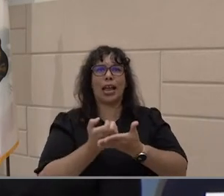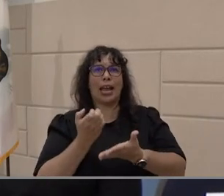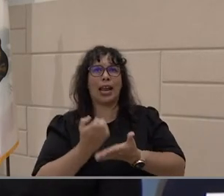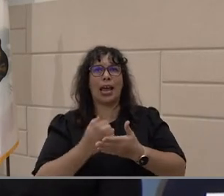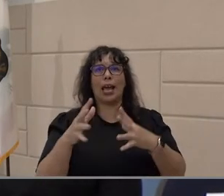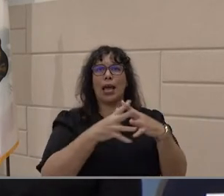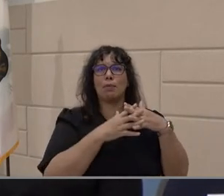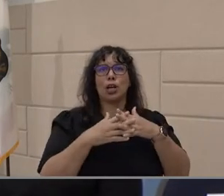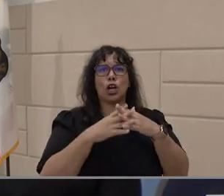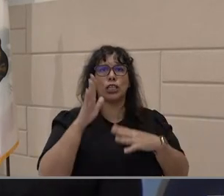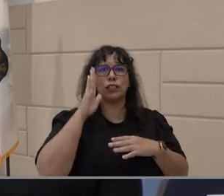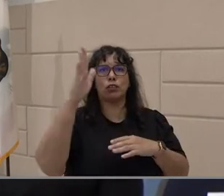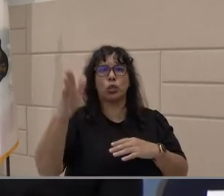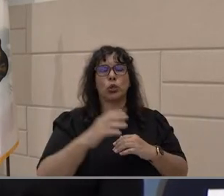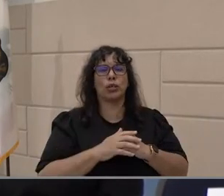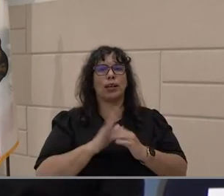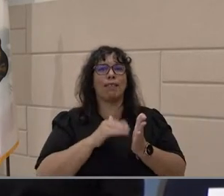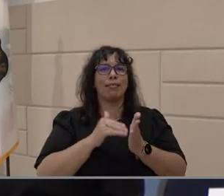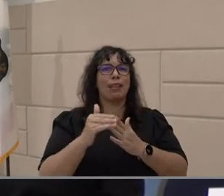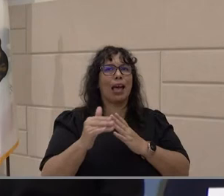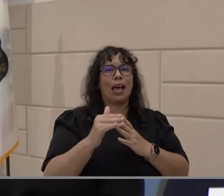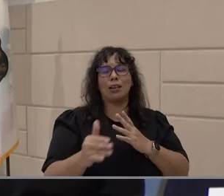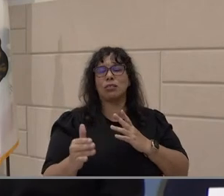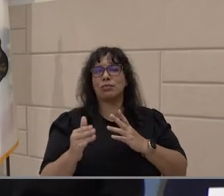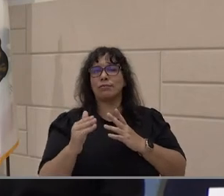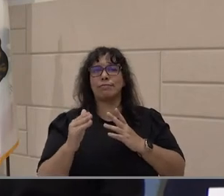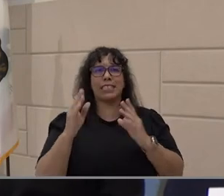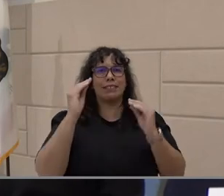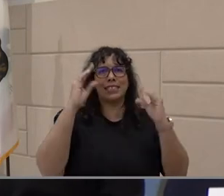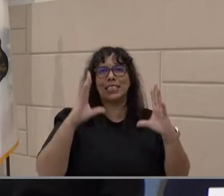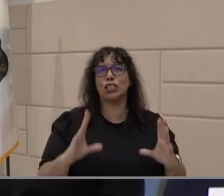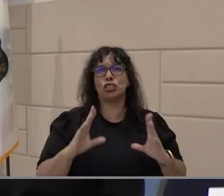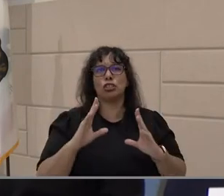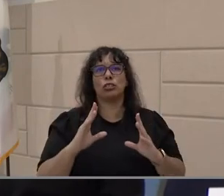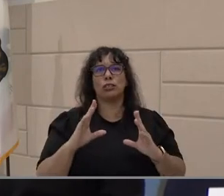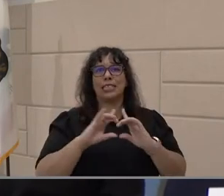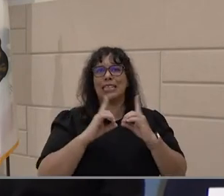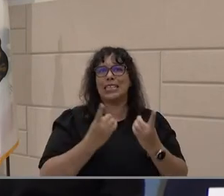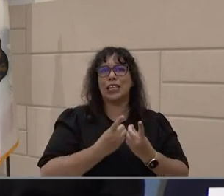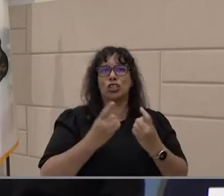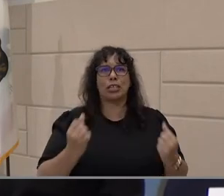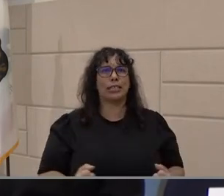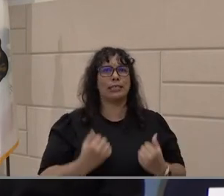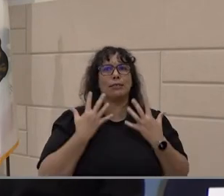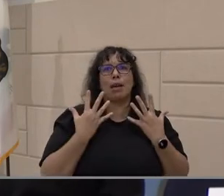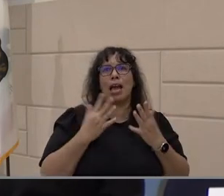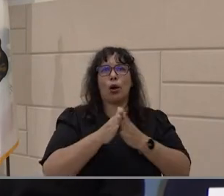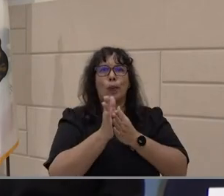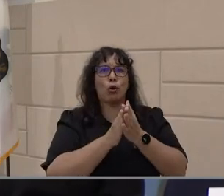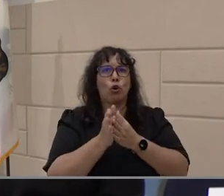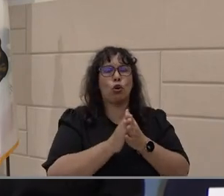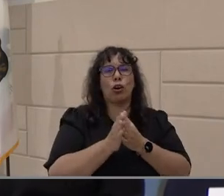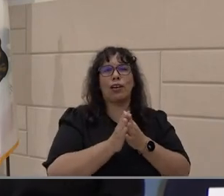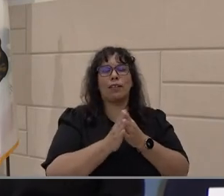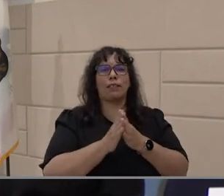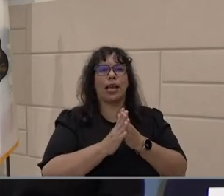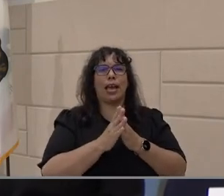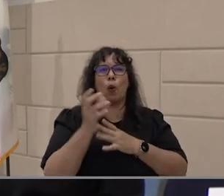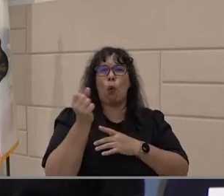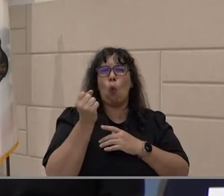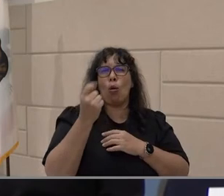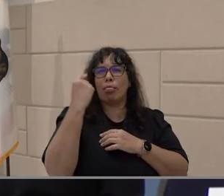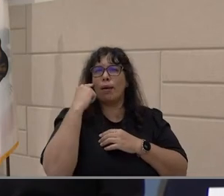សេដ្ឋកិច្ចរបស់យើងគឺមានគ្រូដែលបដិញ្ញាចិត្តខិតខំនៅក្នុងការធ្វើកិច្ច